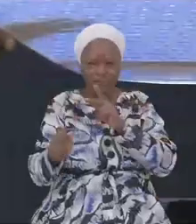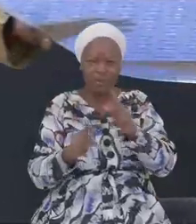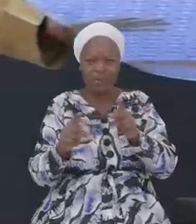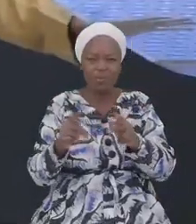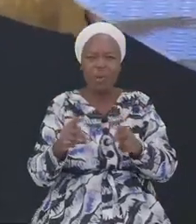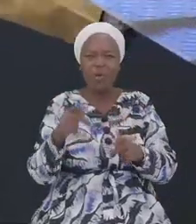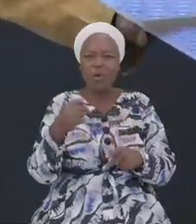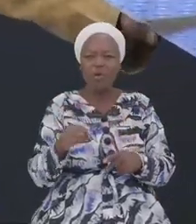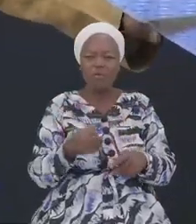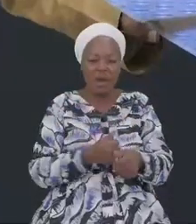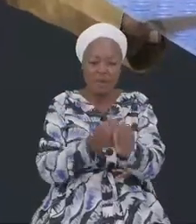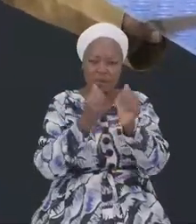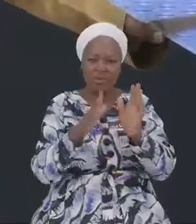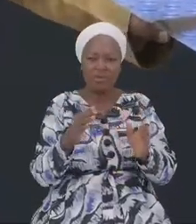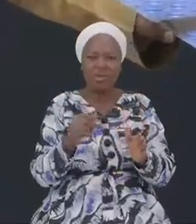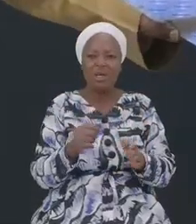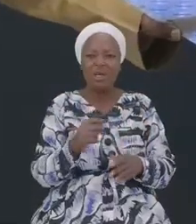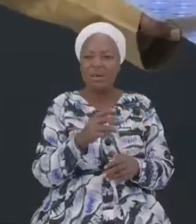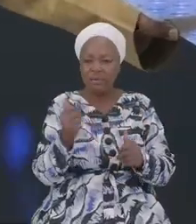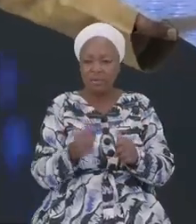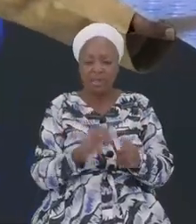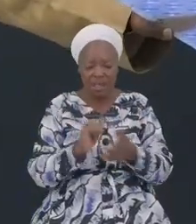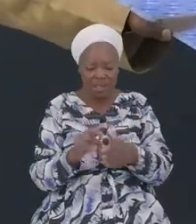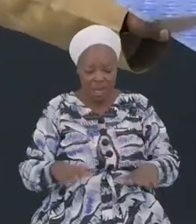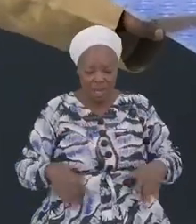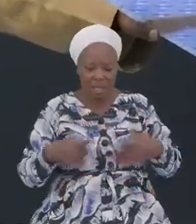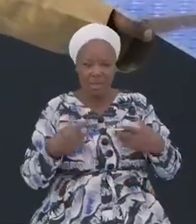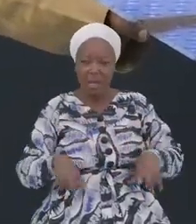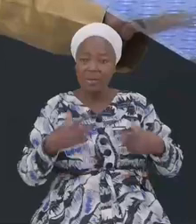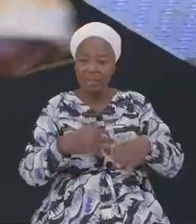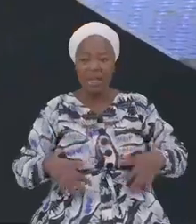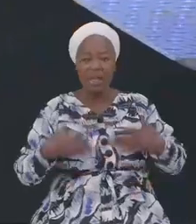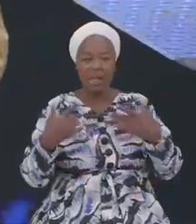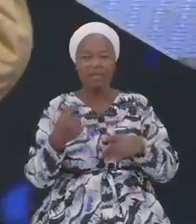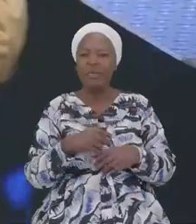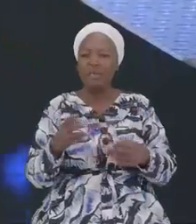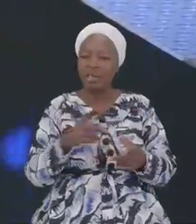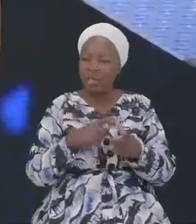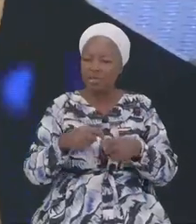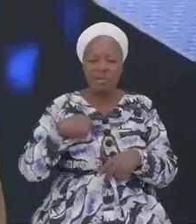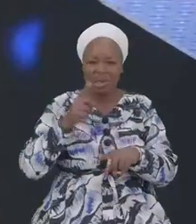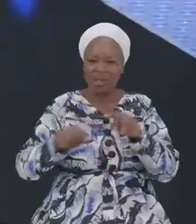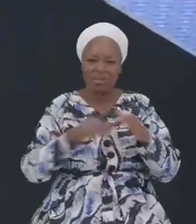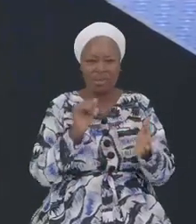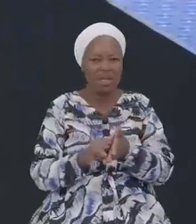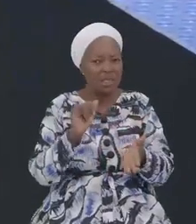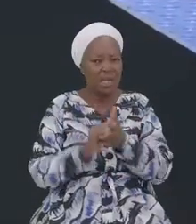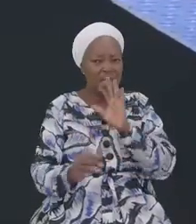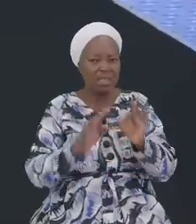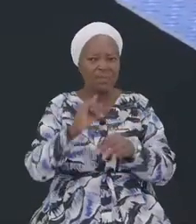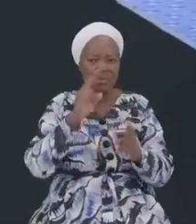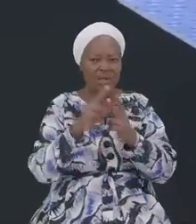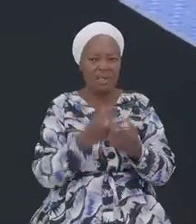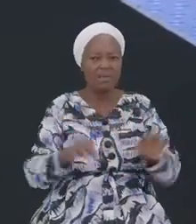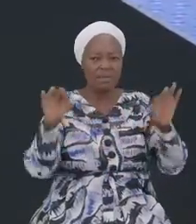Ils omettent les conditions de l'apôtre fidèle et mènent la vie de l'apostat. Ouais, ce mot-là est